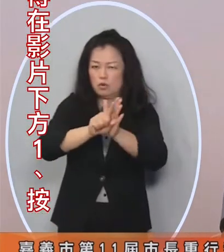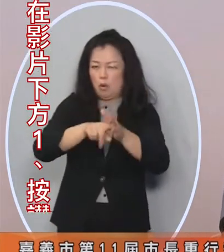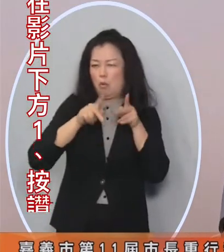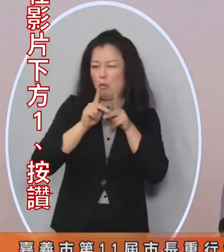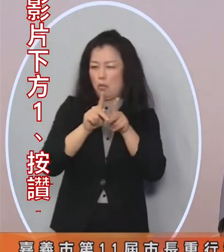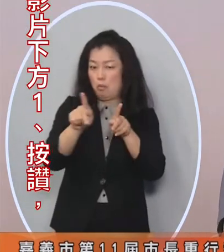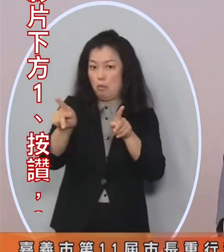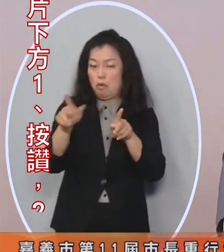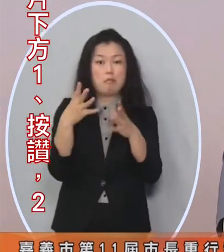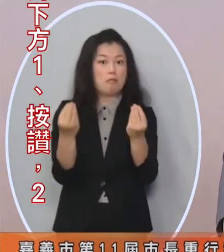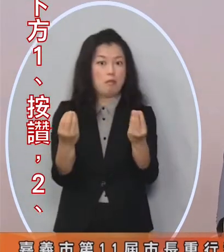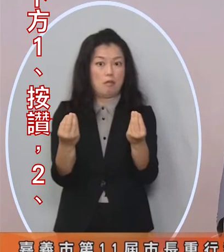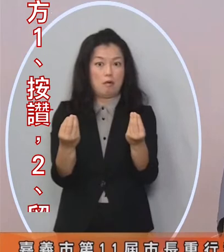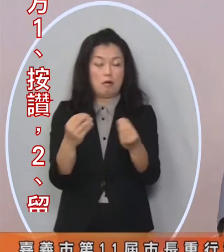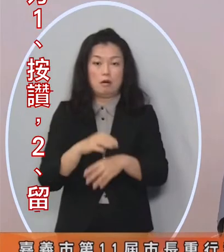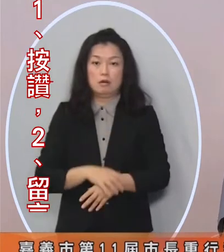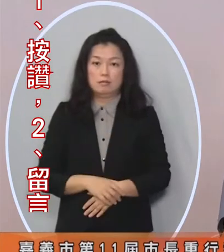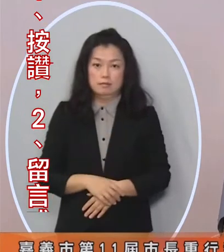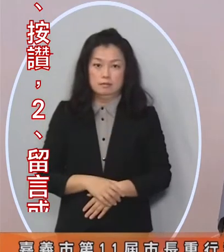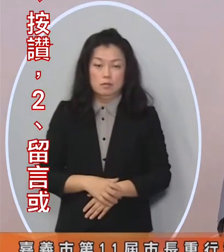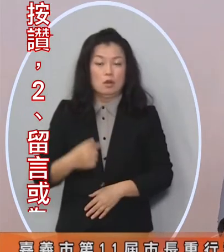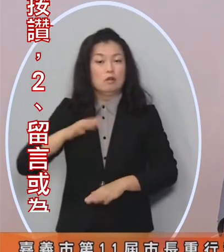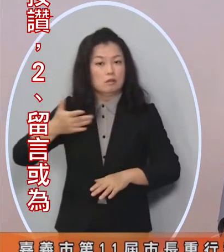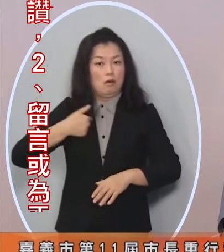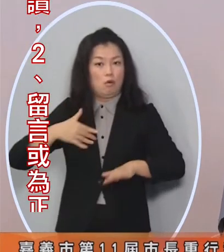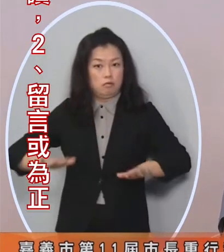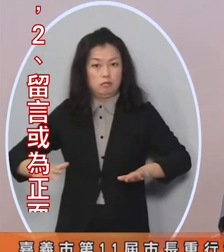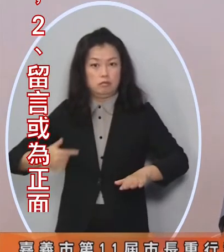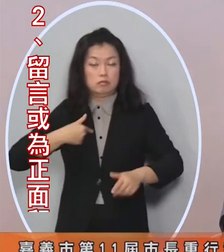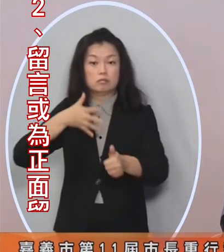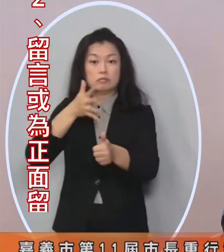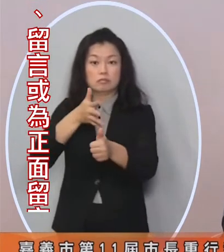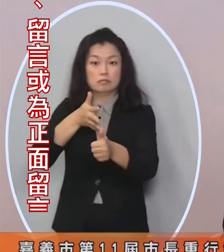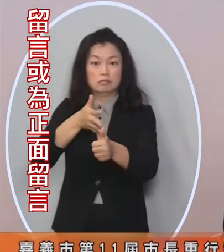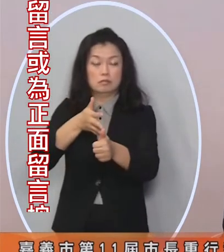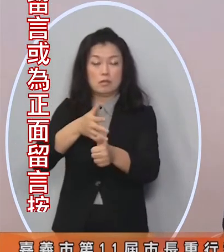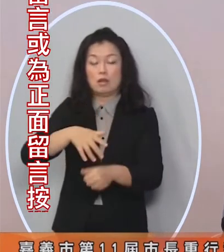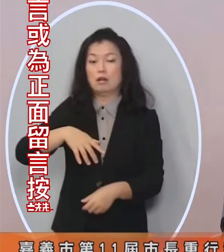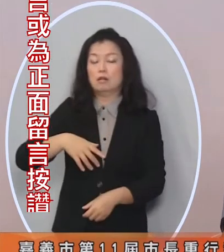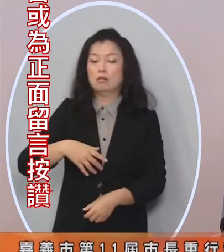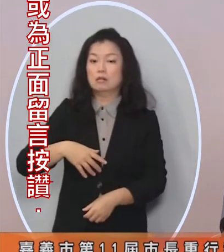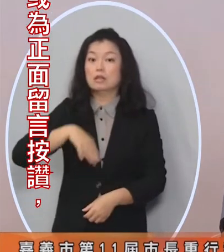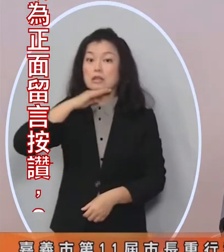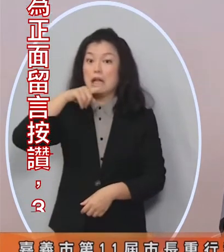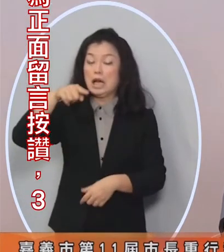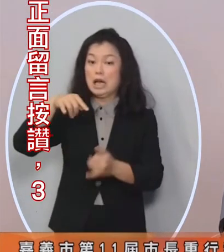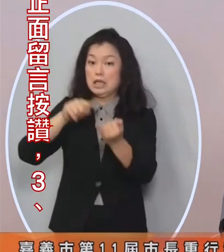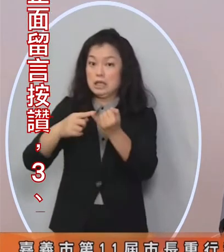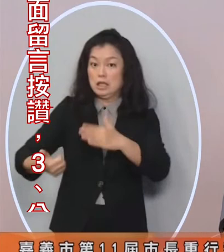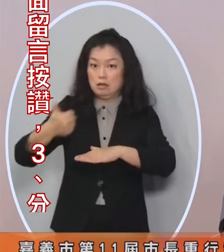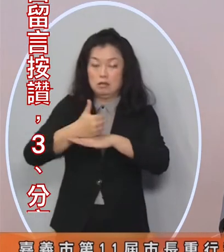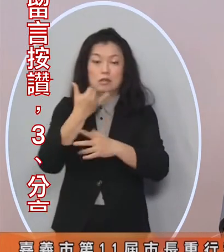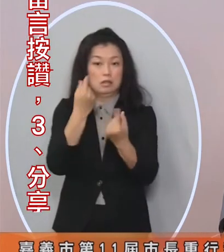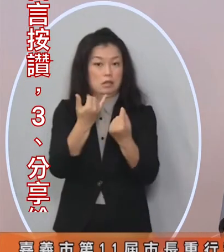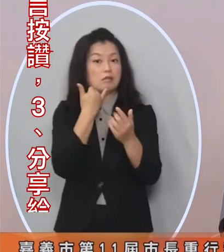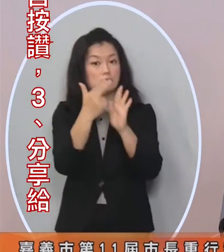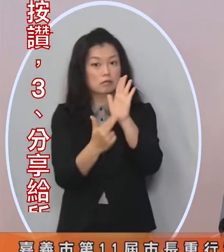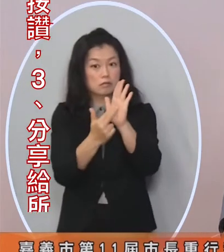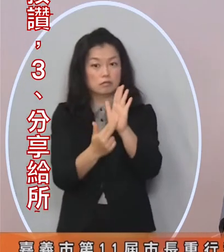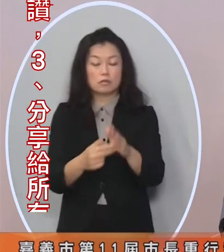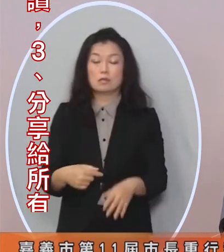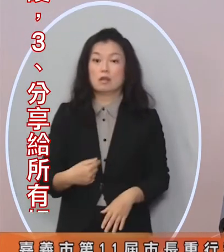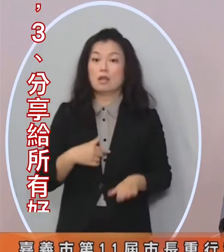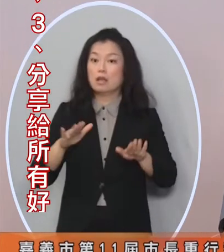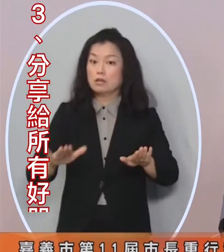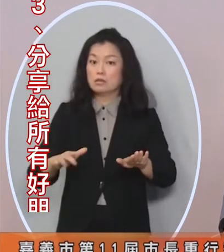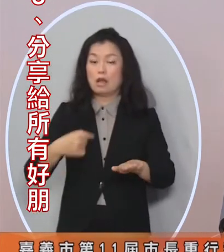债。但是这里我要请教黄市长，黄市长在等一下的申论中也可以回答这个问题：我们有没有举一个